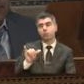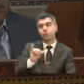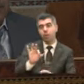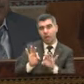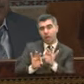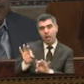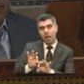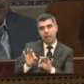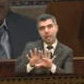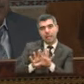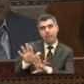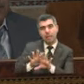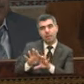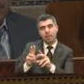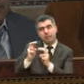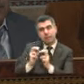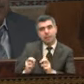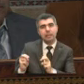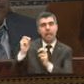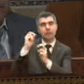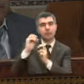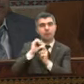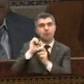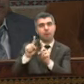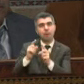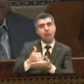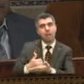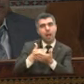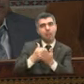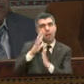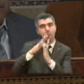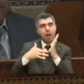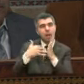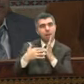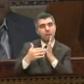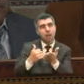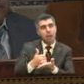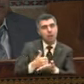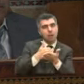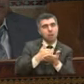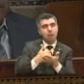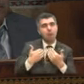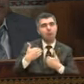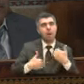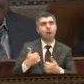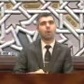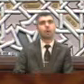والتدابير المتخذة لتقوية عدد المستفيدين من برنامج الدعم الموجه للأشخاص في وضعية إعاقة.